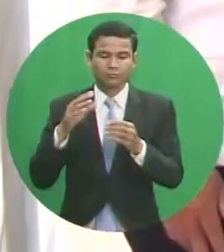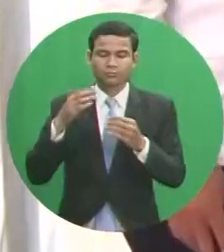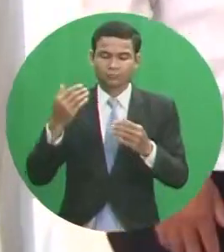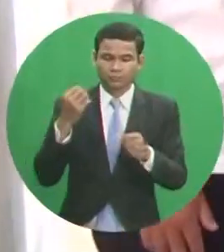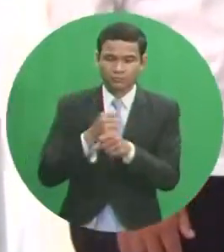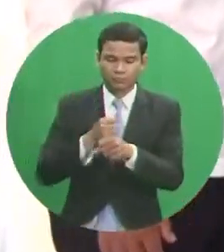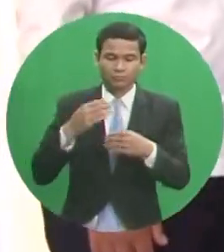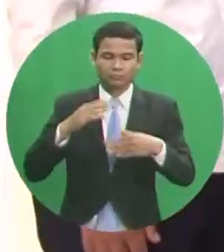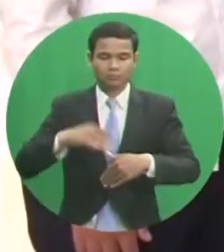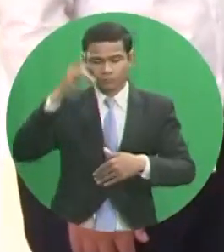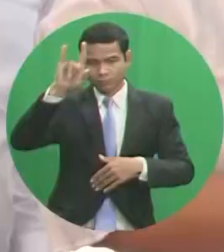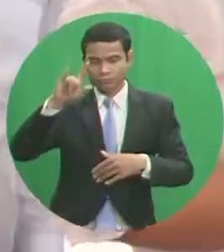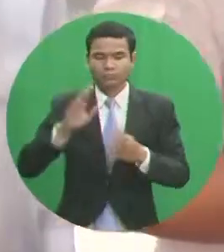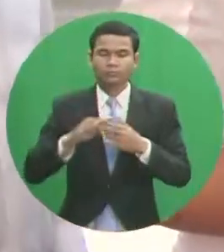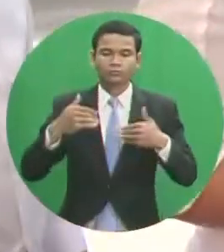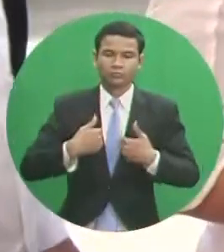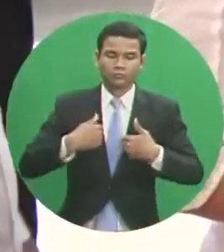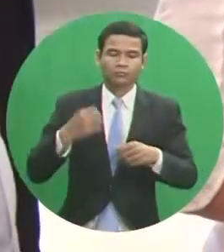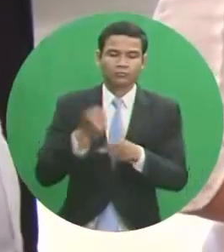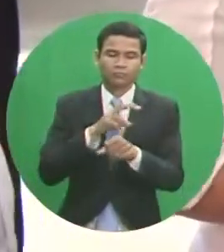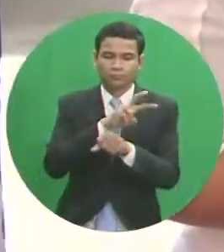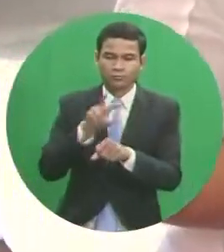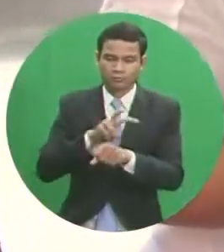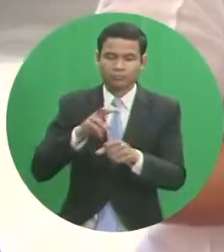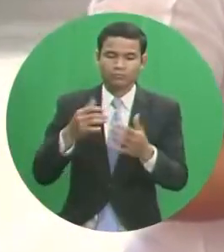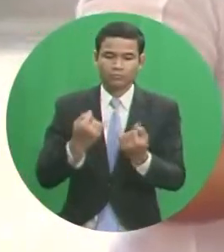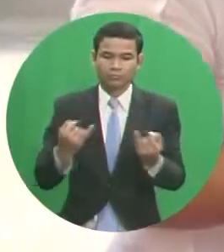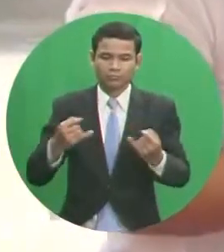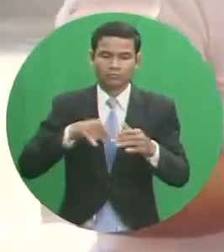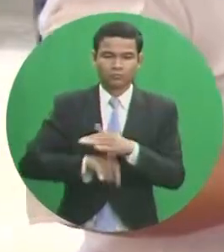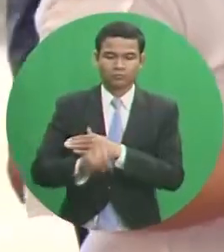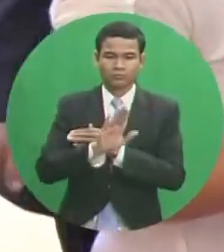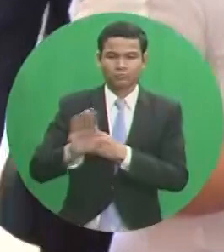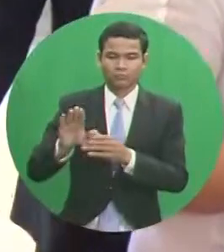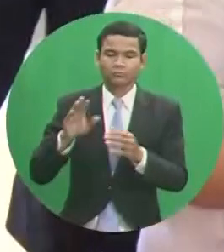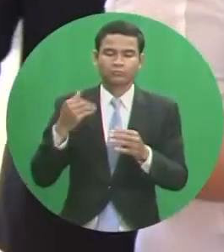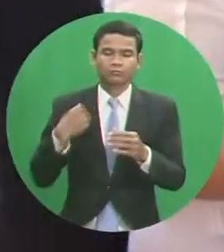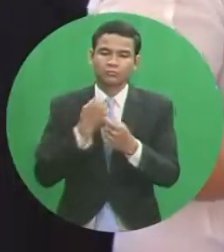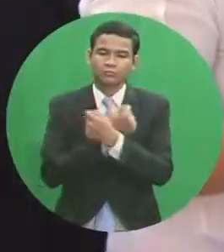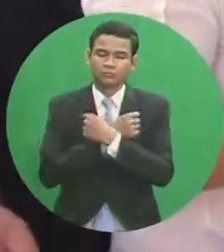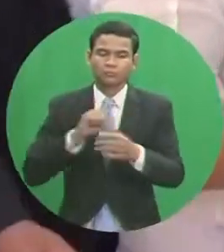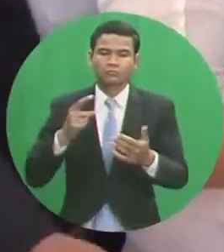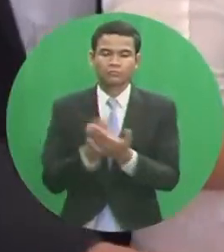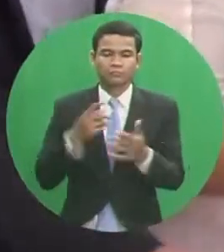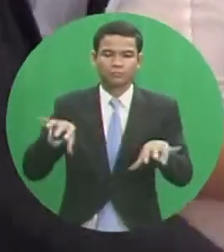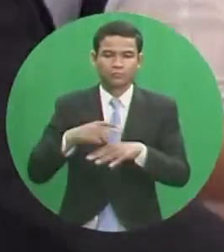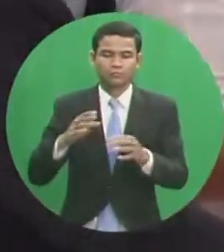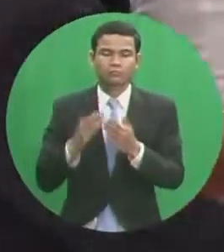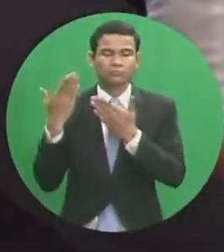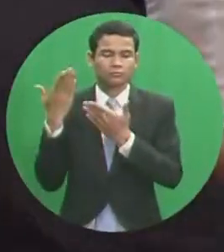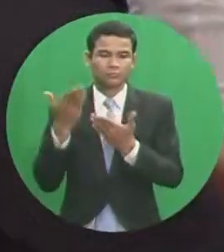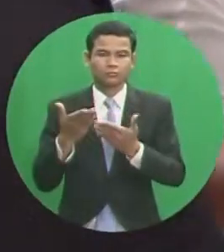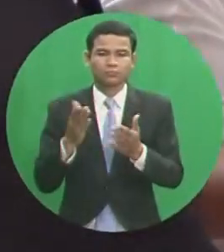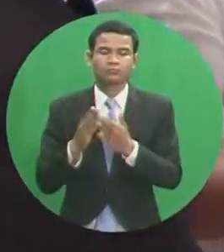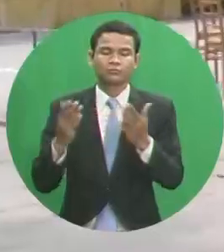ดนังปัญญาสมารถได้ขนมกาใบใบทายระซากโกนโกนเจตีสลังนังบันจะรวมยางสกัมขนมกา